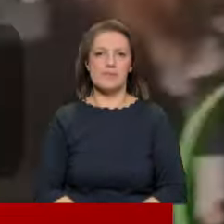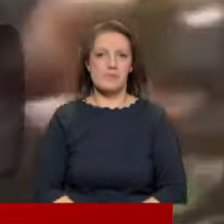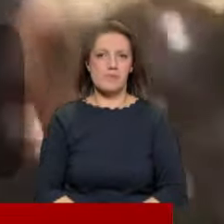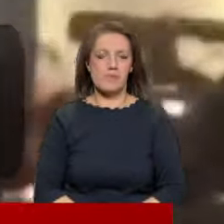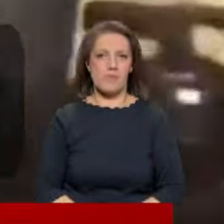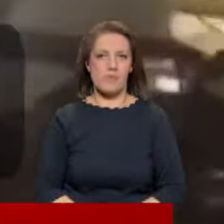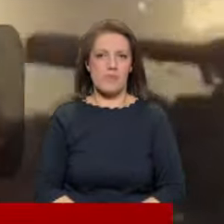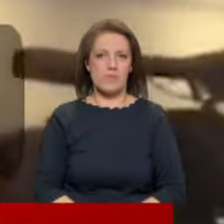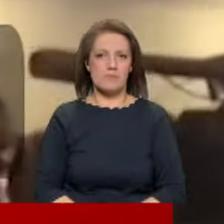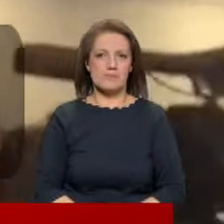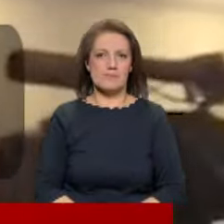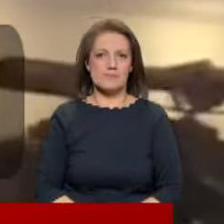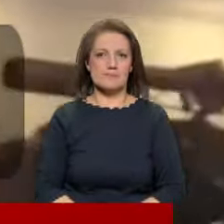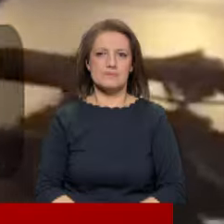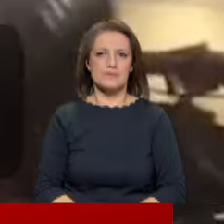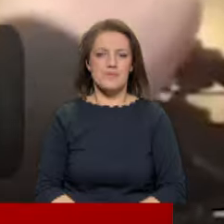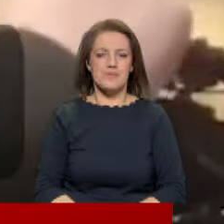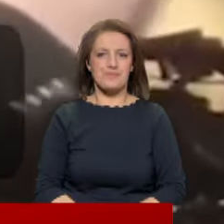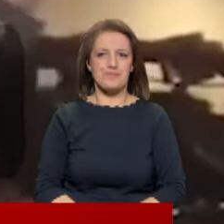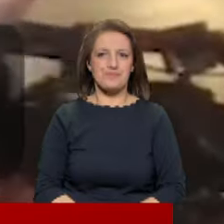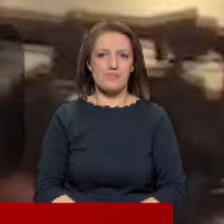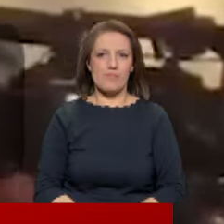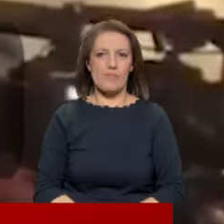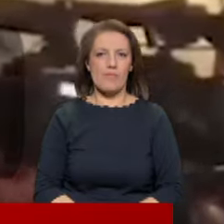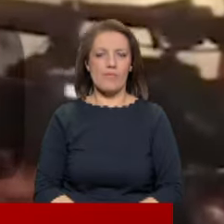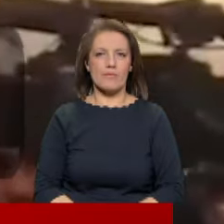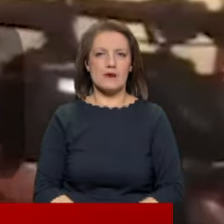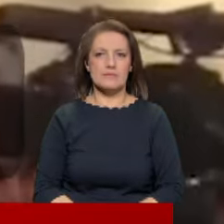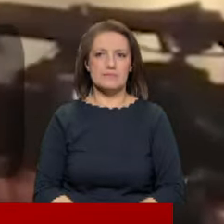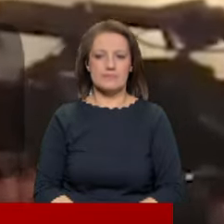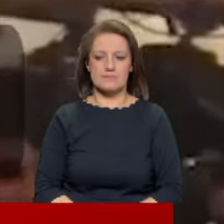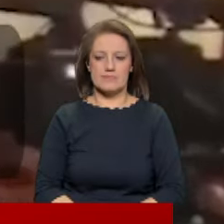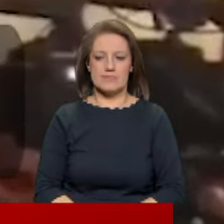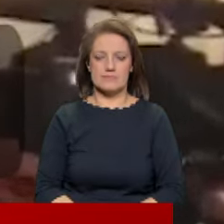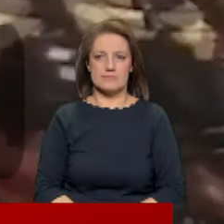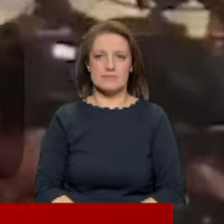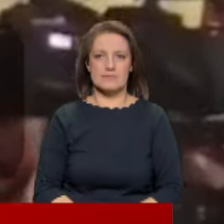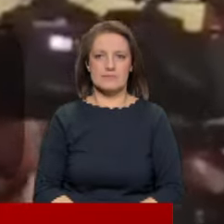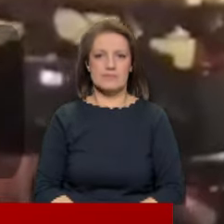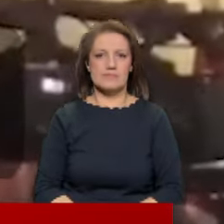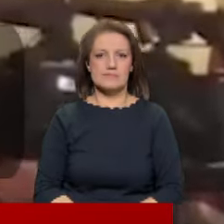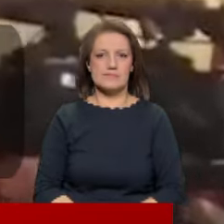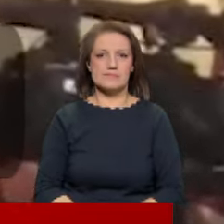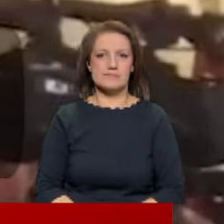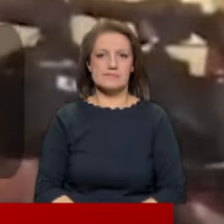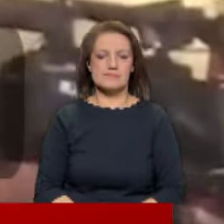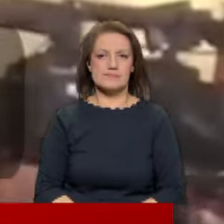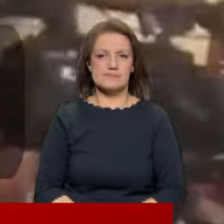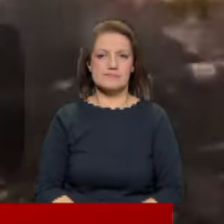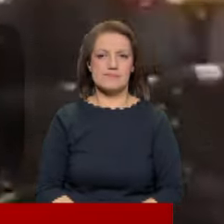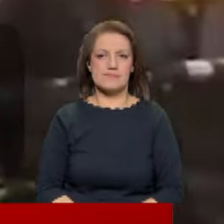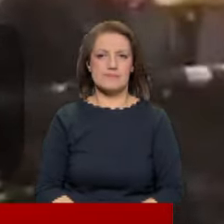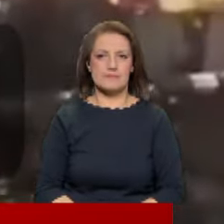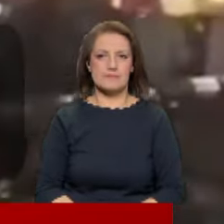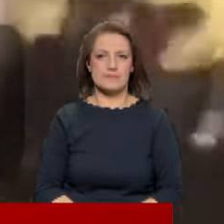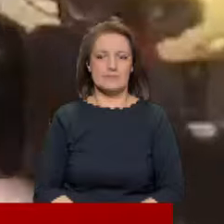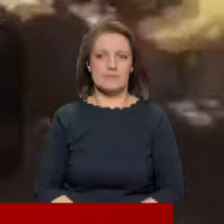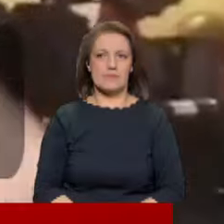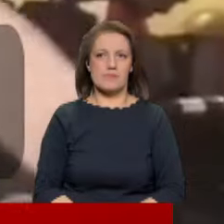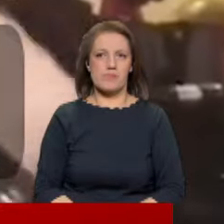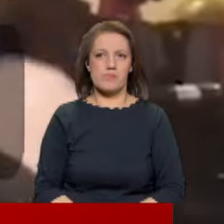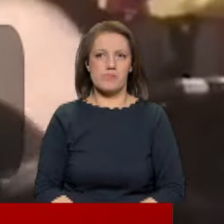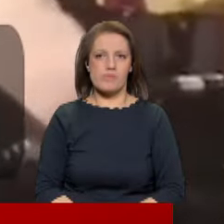Partiliyim. Nice bakanlarınız, nice milletvekilleriniz, nice il başkanlarınız sözler verdi. Hiçbiri verdiği sözleri tutmadı. Onun için